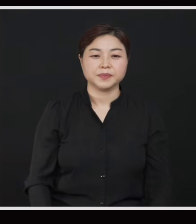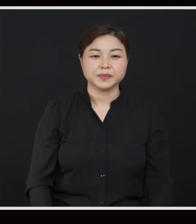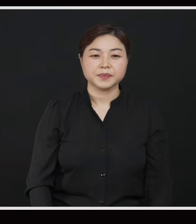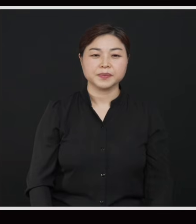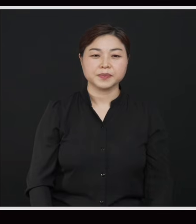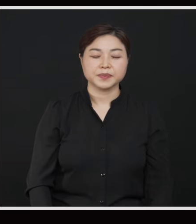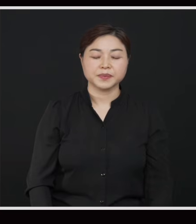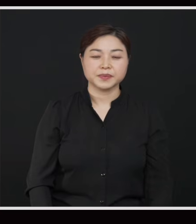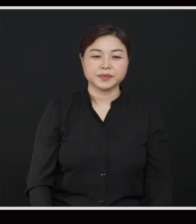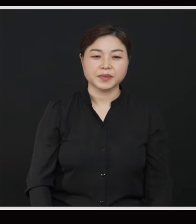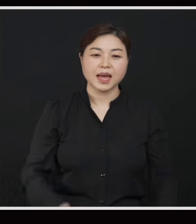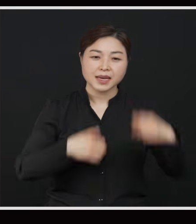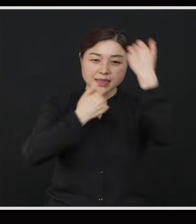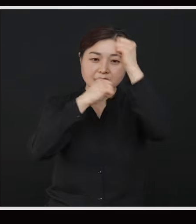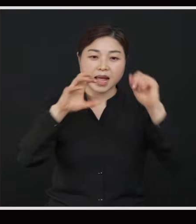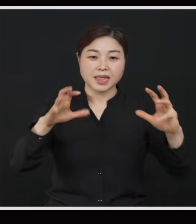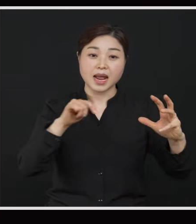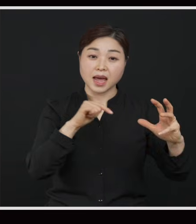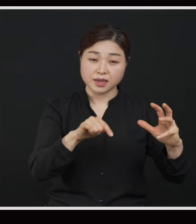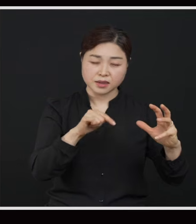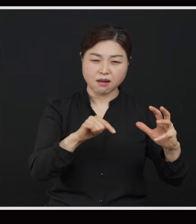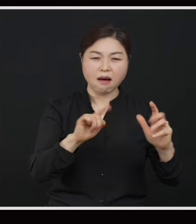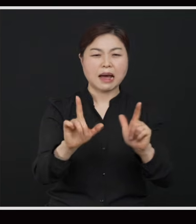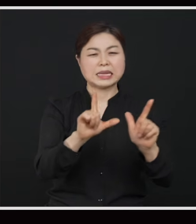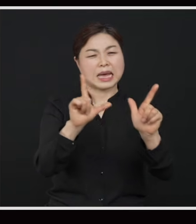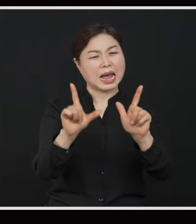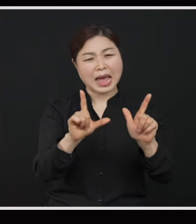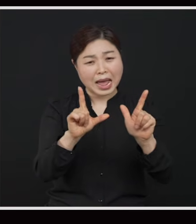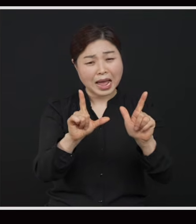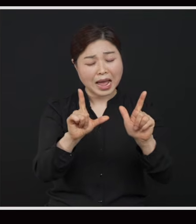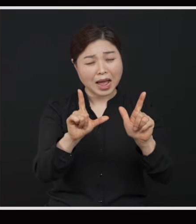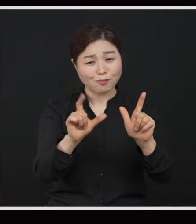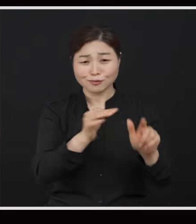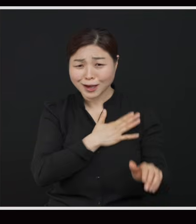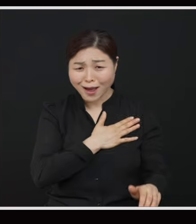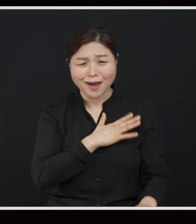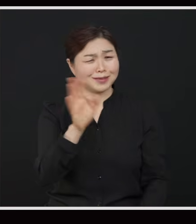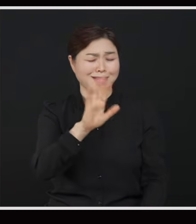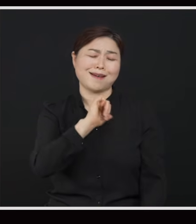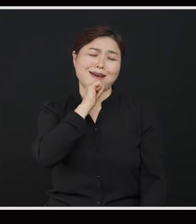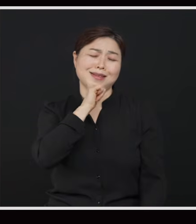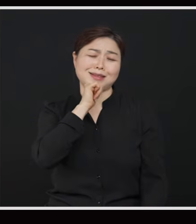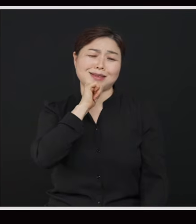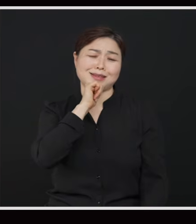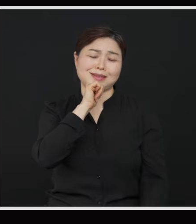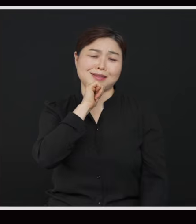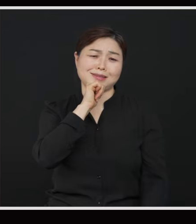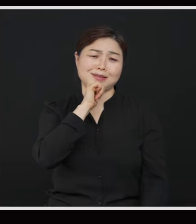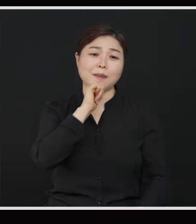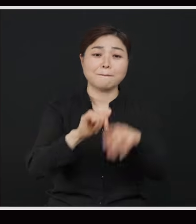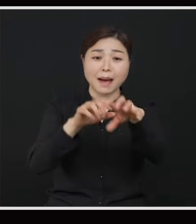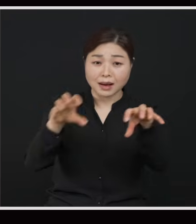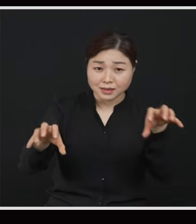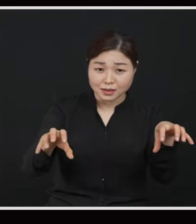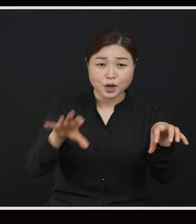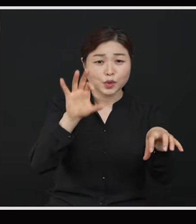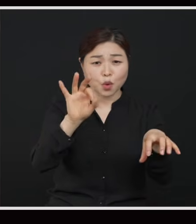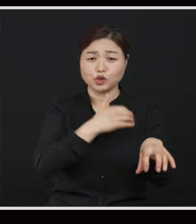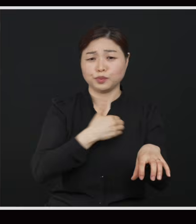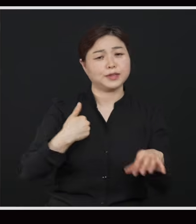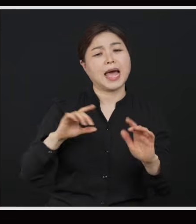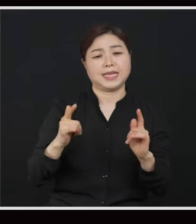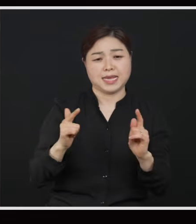여기 보세요. 이태리에서 잘 못 사는 산골 마을에 있는 분들이에요. 돈이 여유가